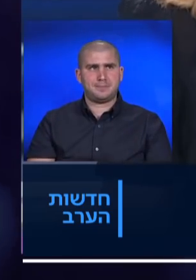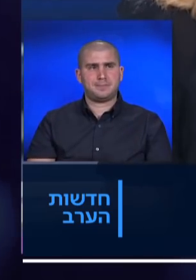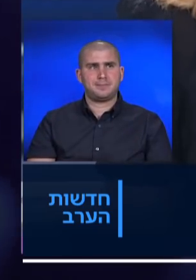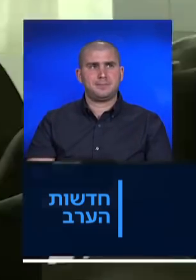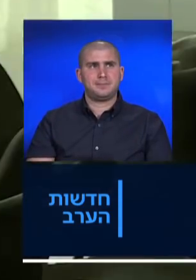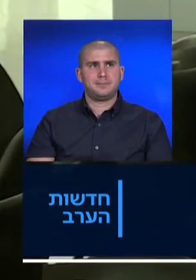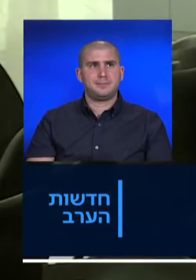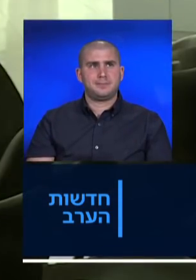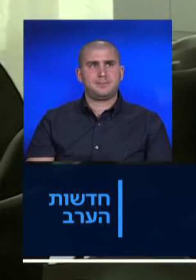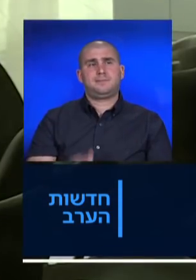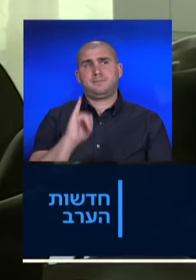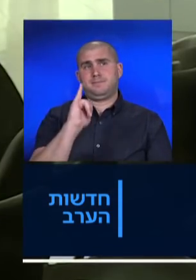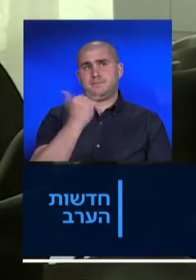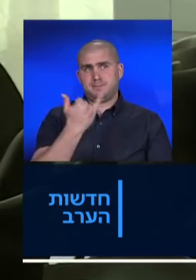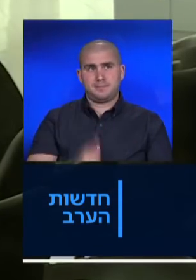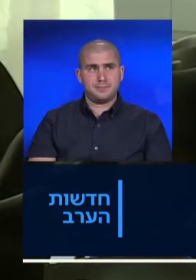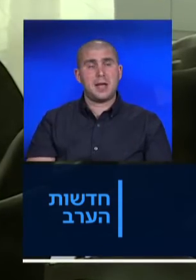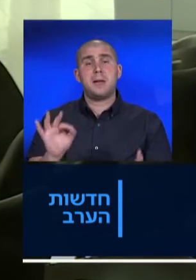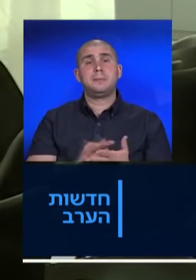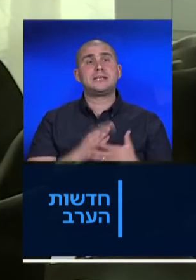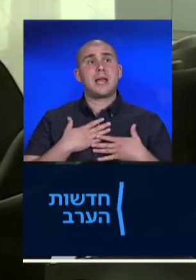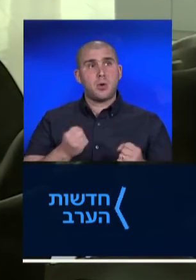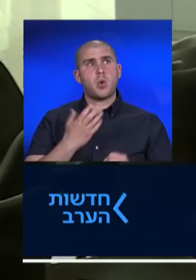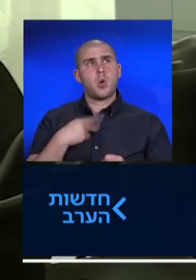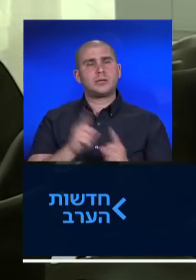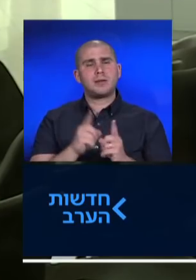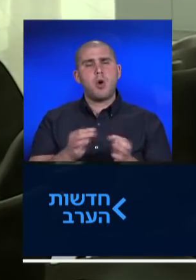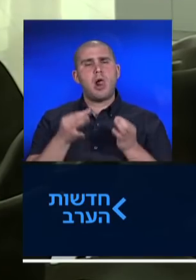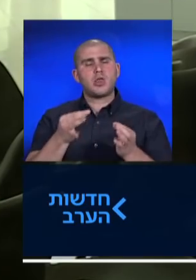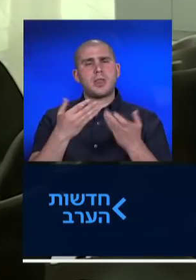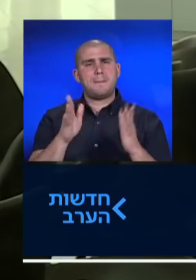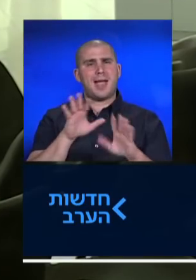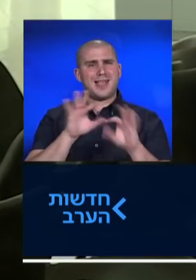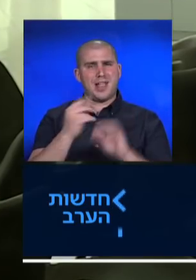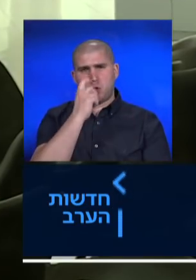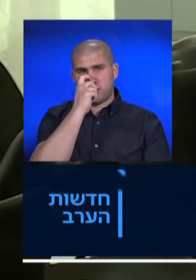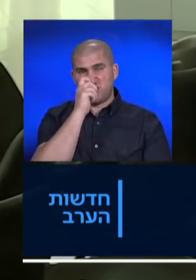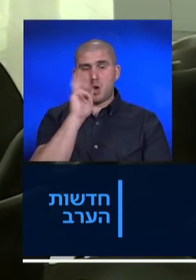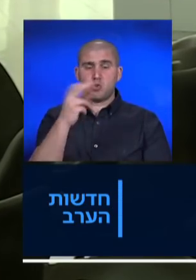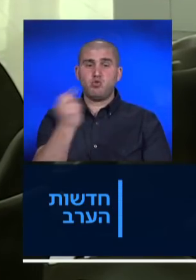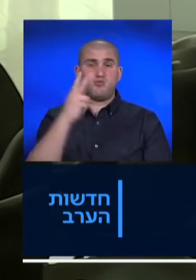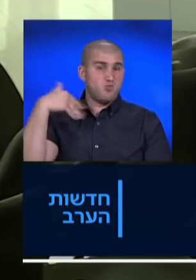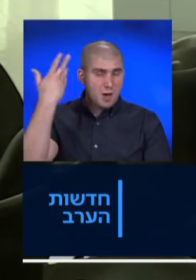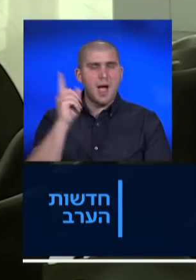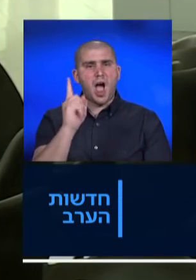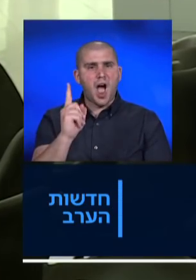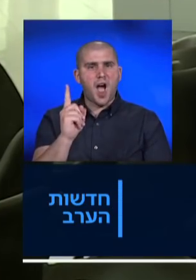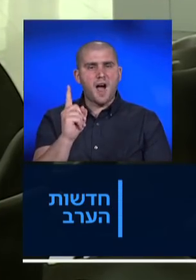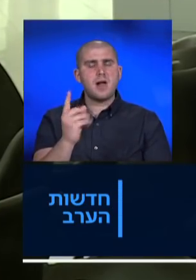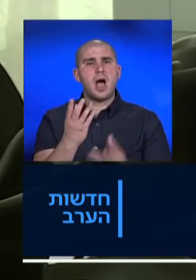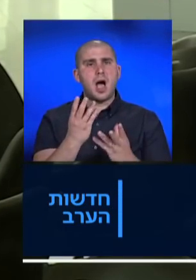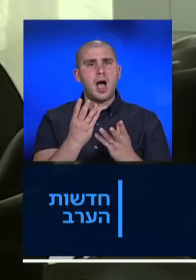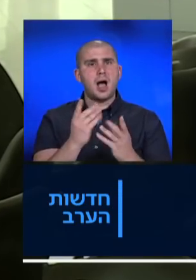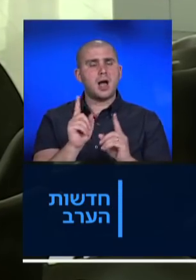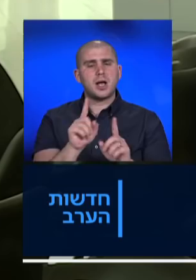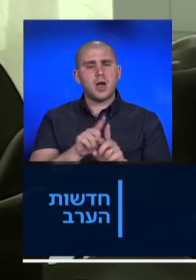כן, בהחלט. משרד הבריאות רוצה לדחות את פתיחת הקניונים לעוד כשבועיים, אבל לא מעביר לקניונים בצורה מסודרת